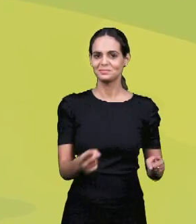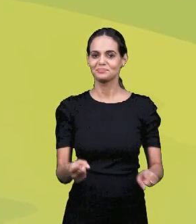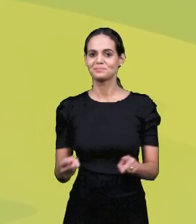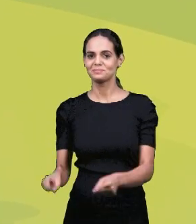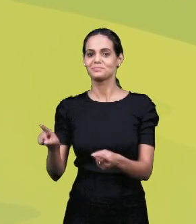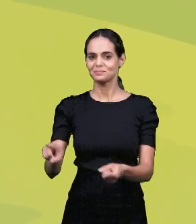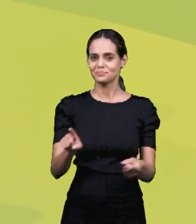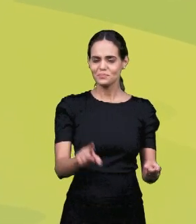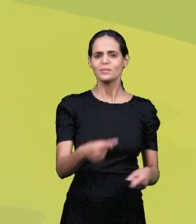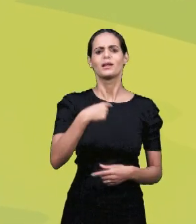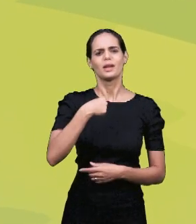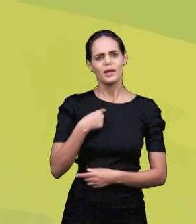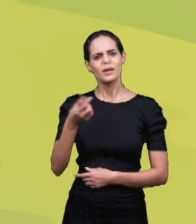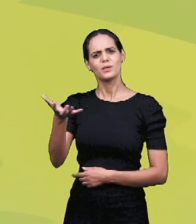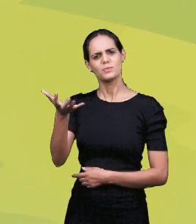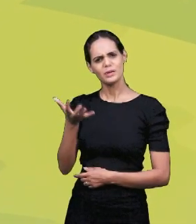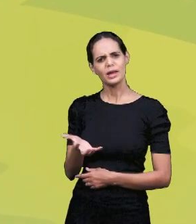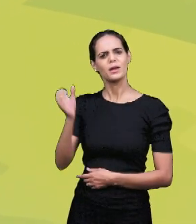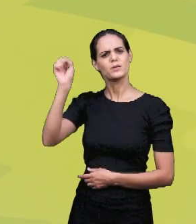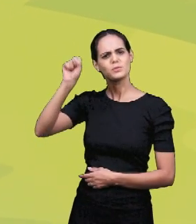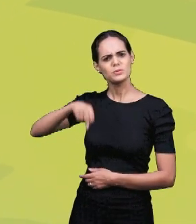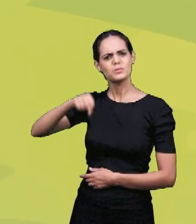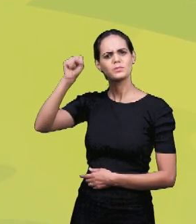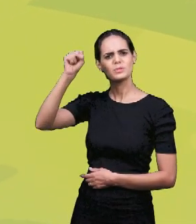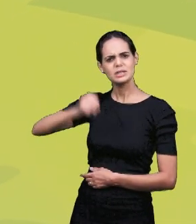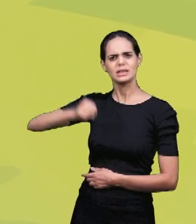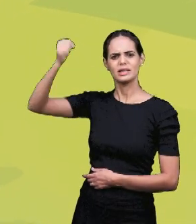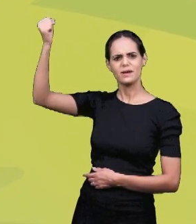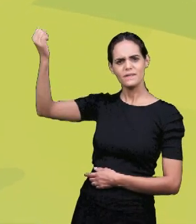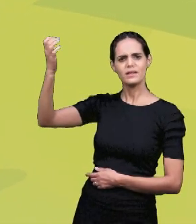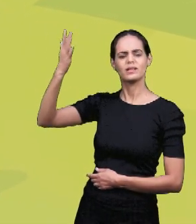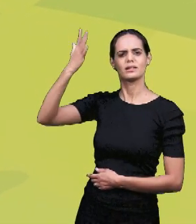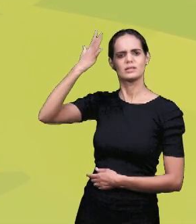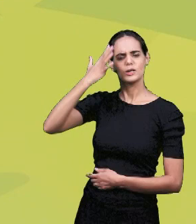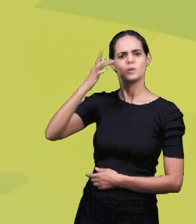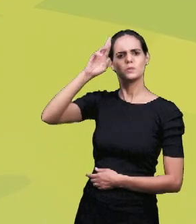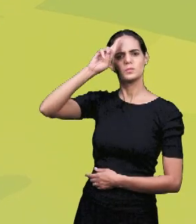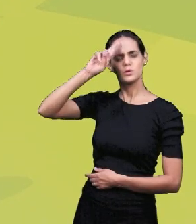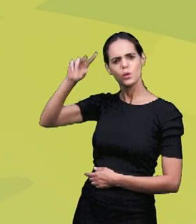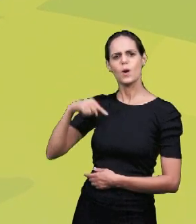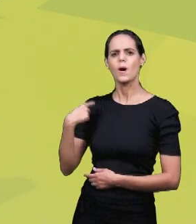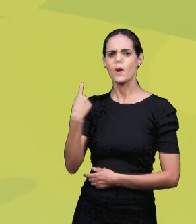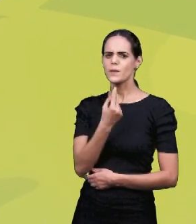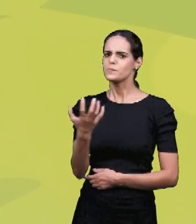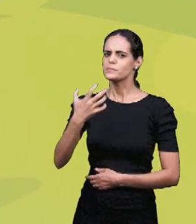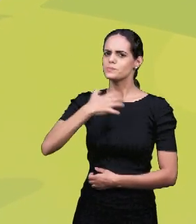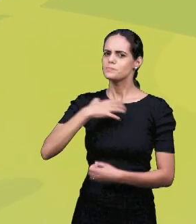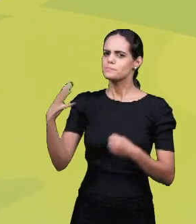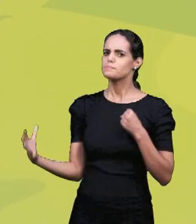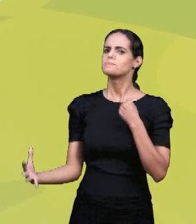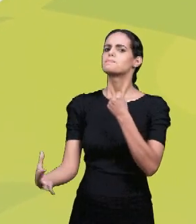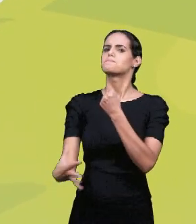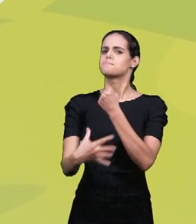Quero andar na tua luz, Senhor, só assim